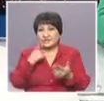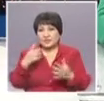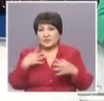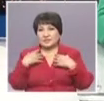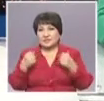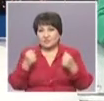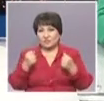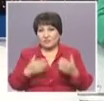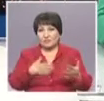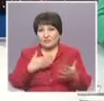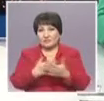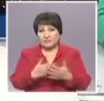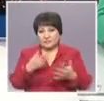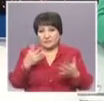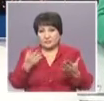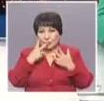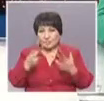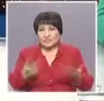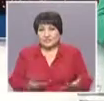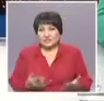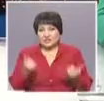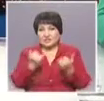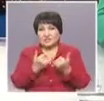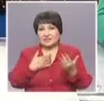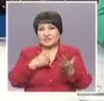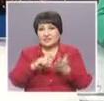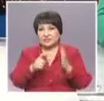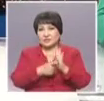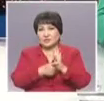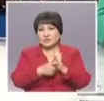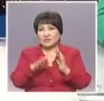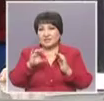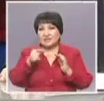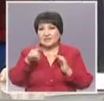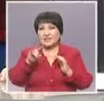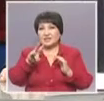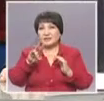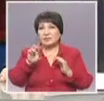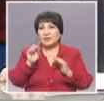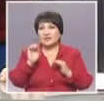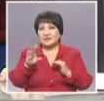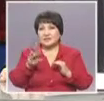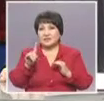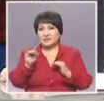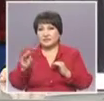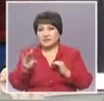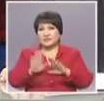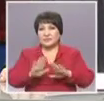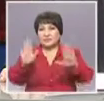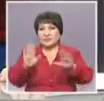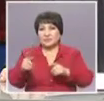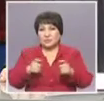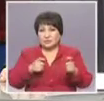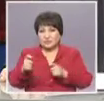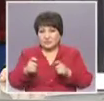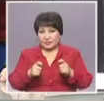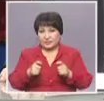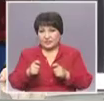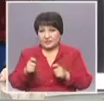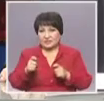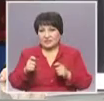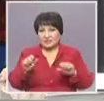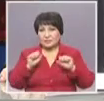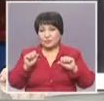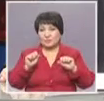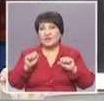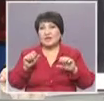и активном образе жизни. В гостях в нашей студии Сагимбаев Найзабек, заместитель руководителя управления физкультуры и спорта Алматы,